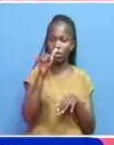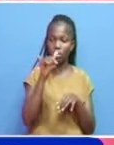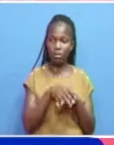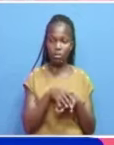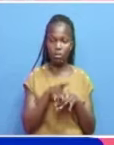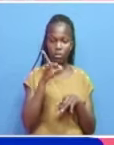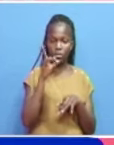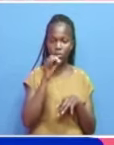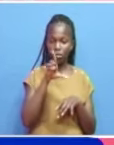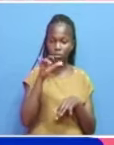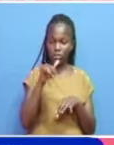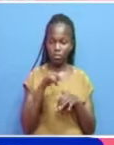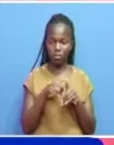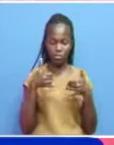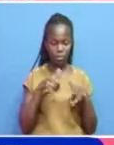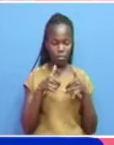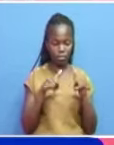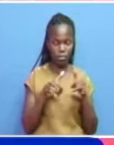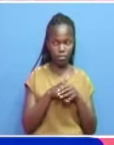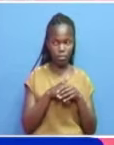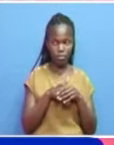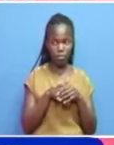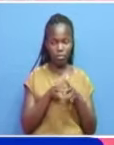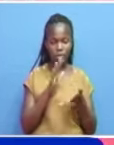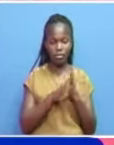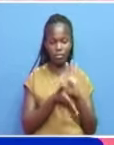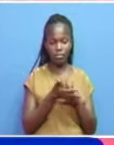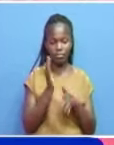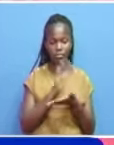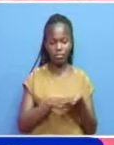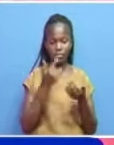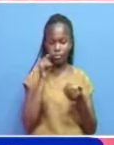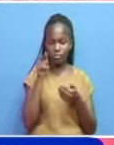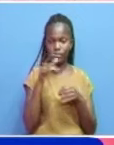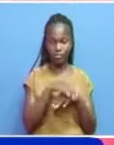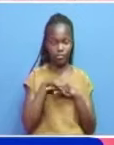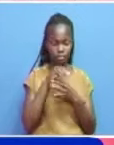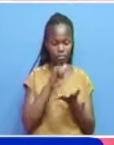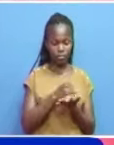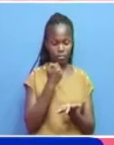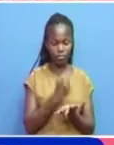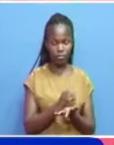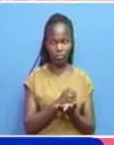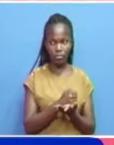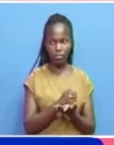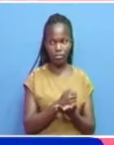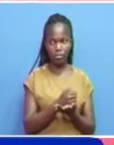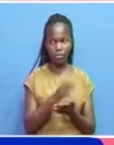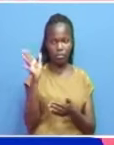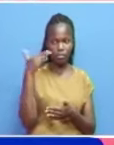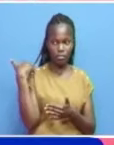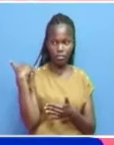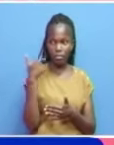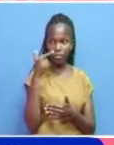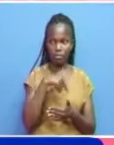Kadori tu, ile unachika unafucheza naye na watoto. You are zero. So where unachukua hiyo kiti, don't ever bother telling us that you are